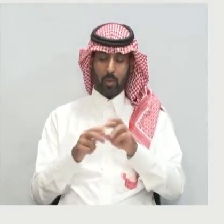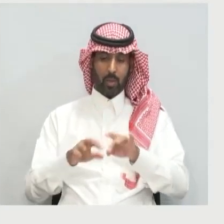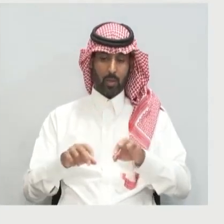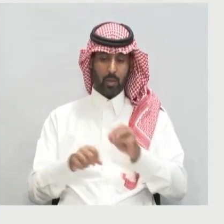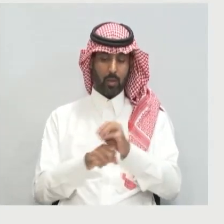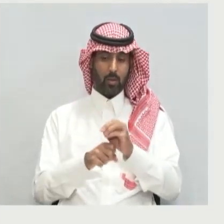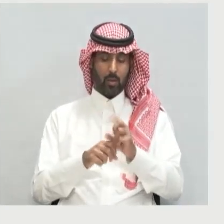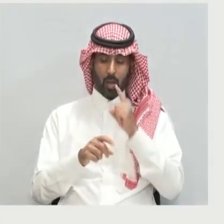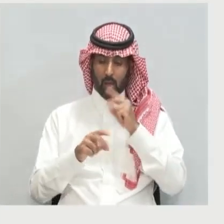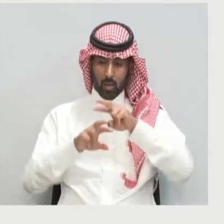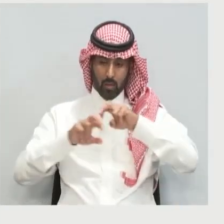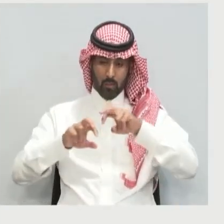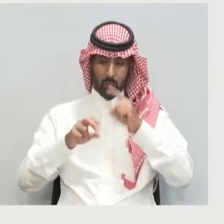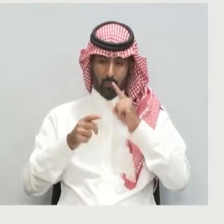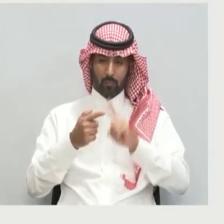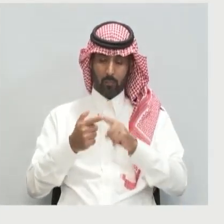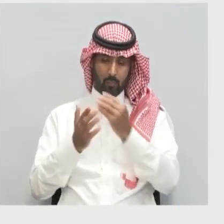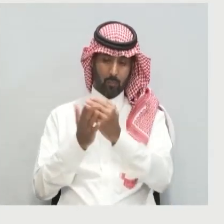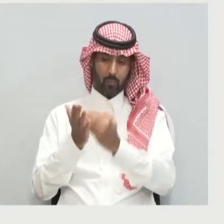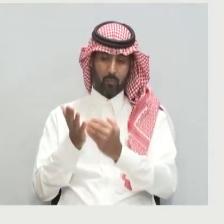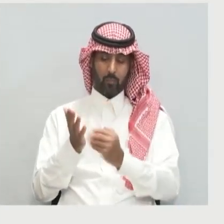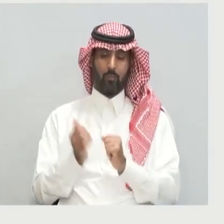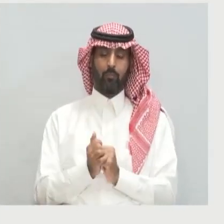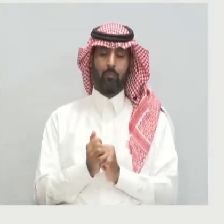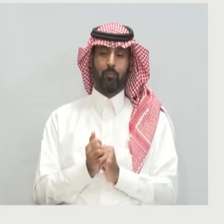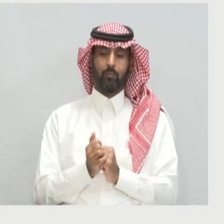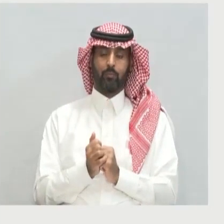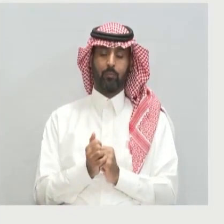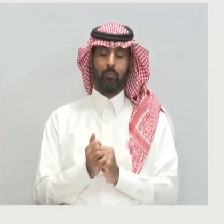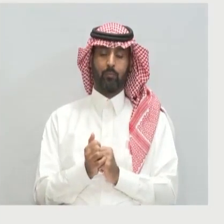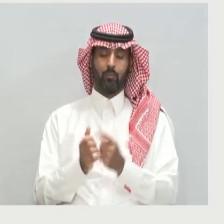من المعلومات متبعا الخطوات الاتيه